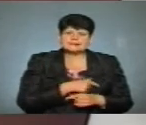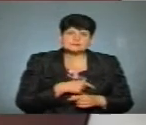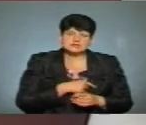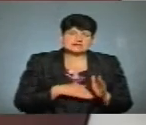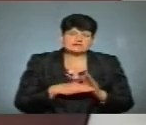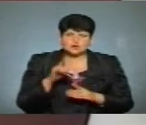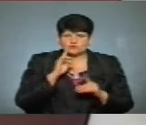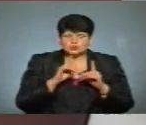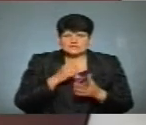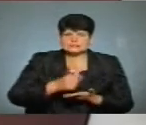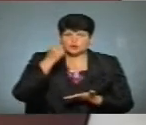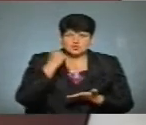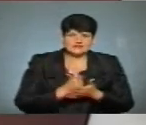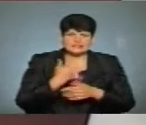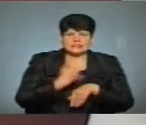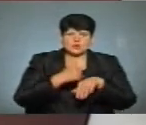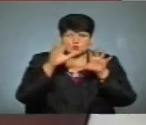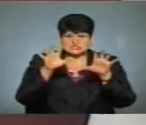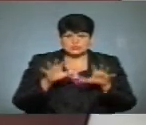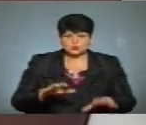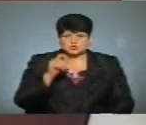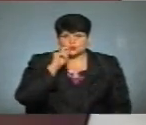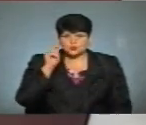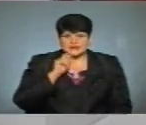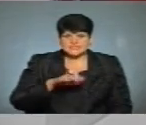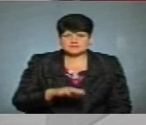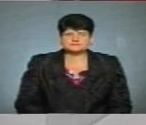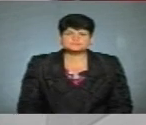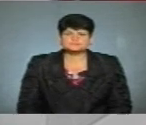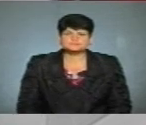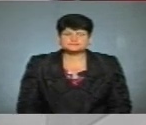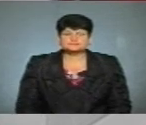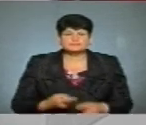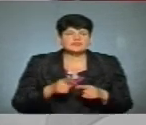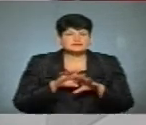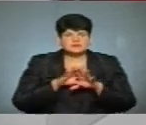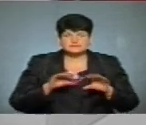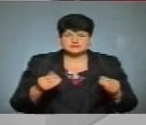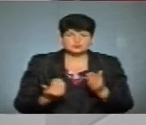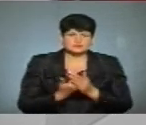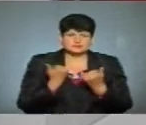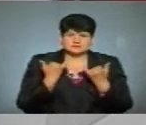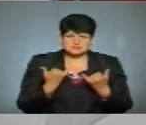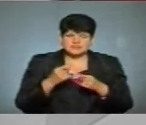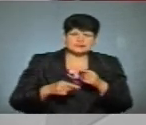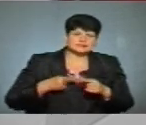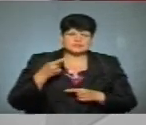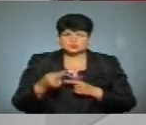Верховної Ради ухвалили Конституцію України. Це